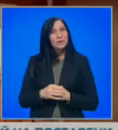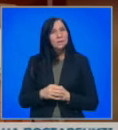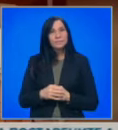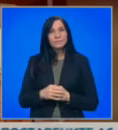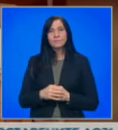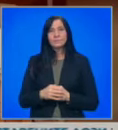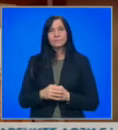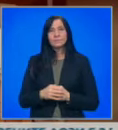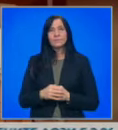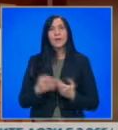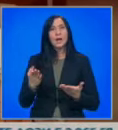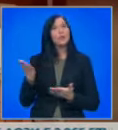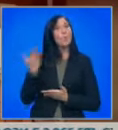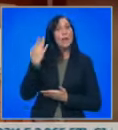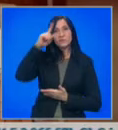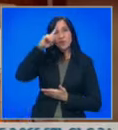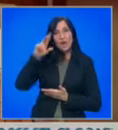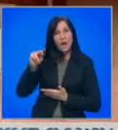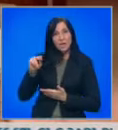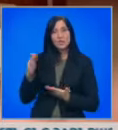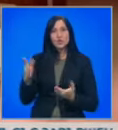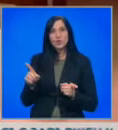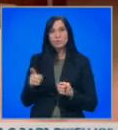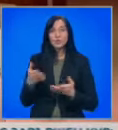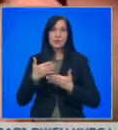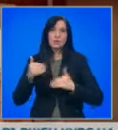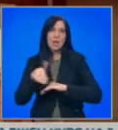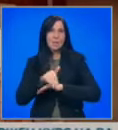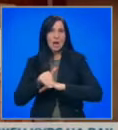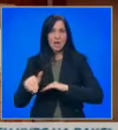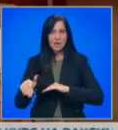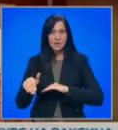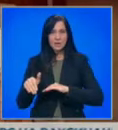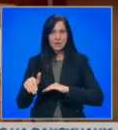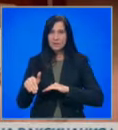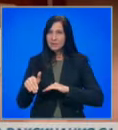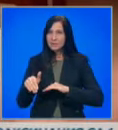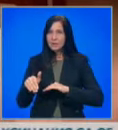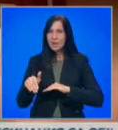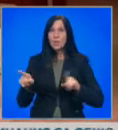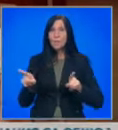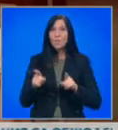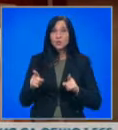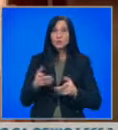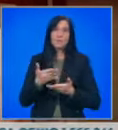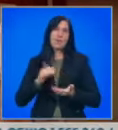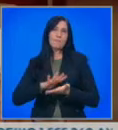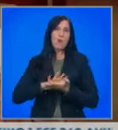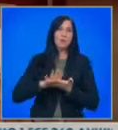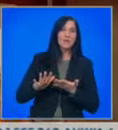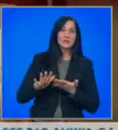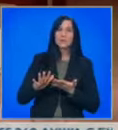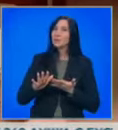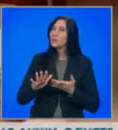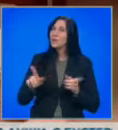лето, кажах дека в музика няма граници, в музика няма омраза и в